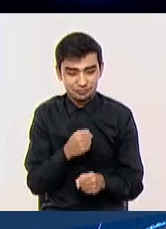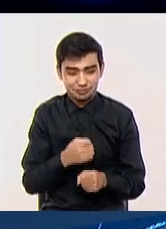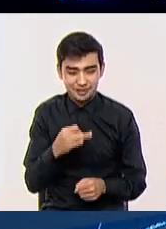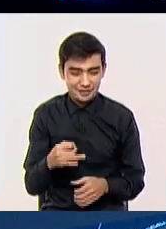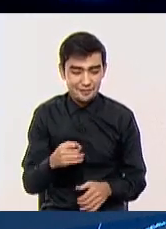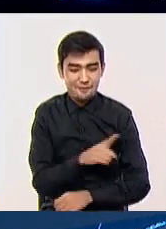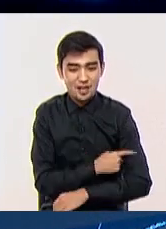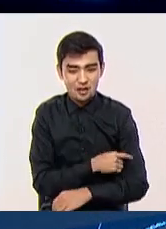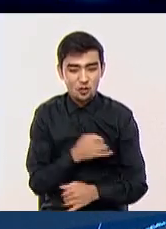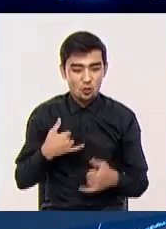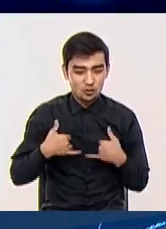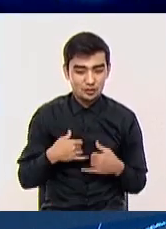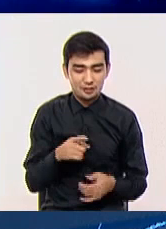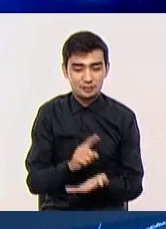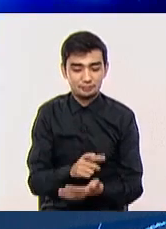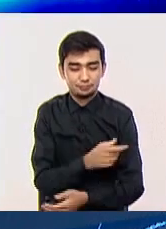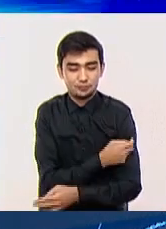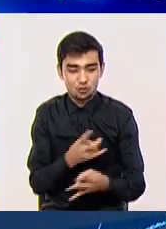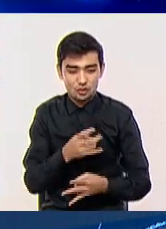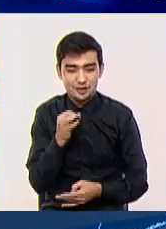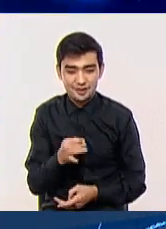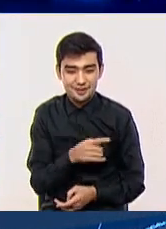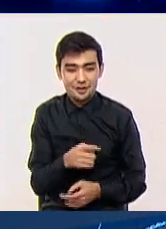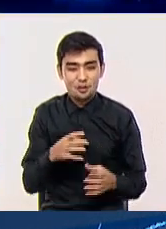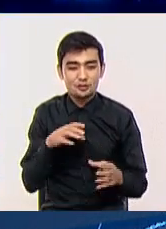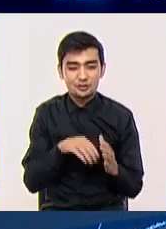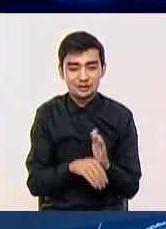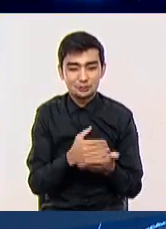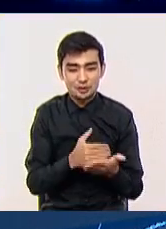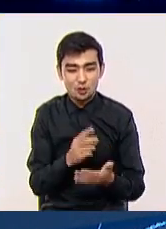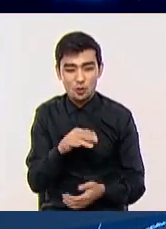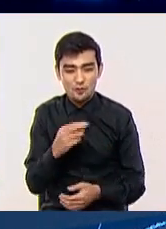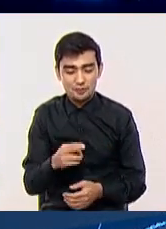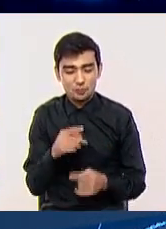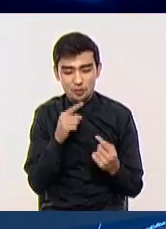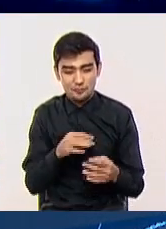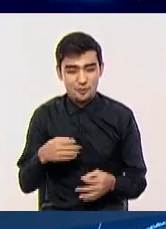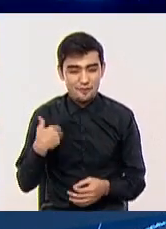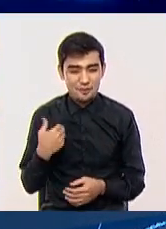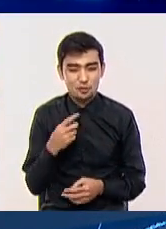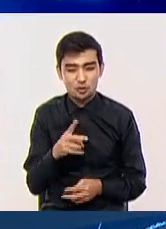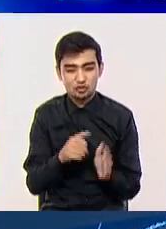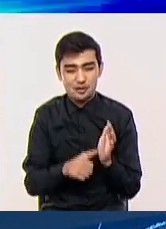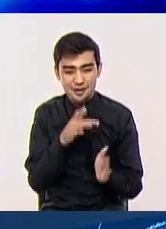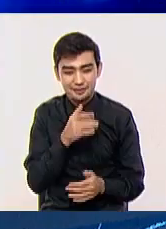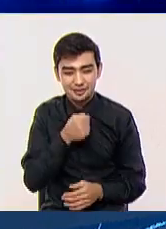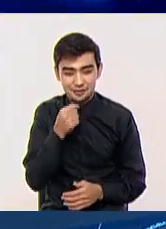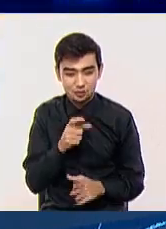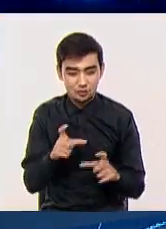қорғау қызметкерлері қабылдауы қажет. Және бұл қатарға ковидке қарсы антидене қалыптасқан 60 жасқан азаматтар да кіреді.